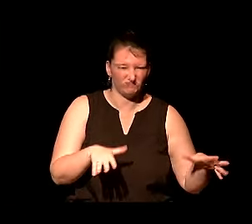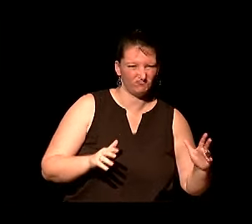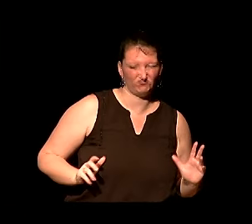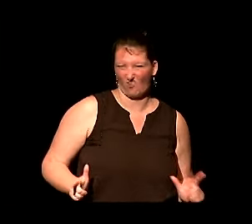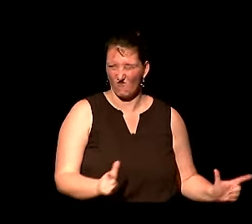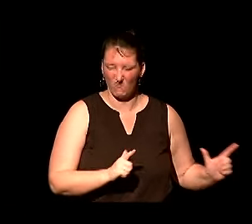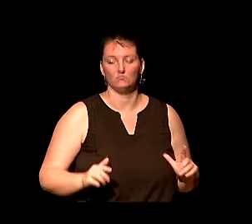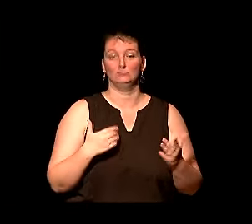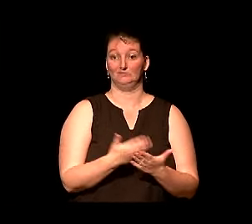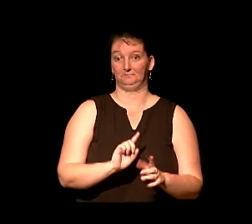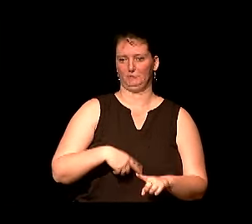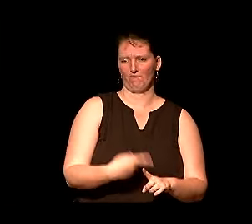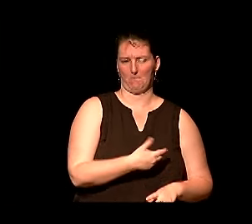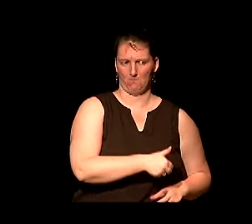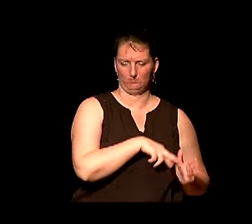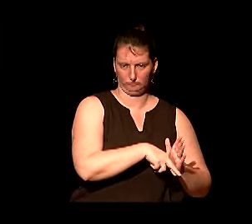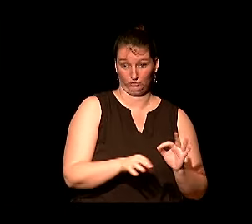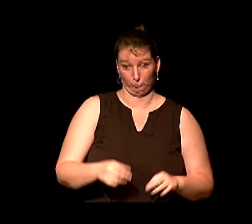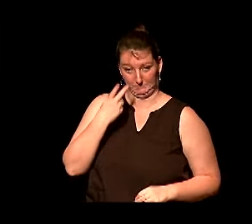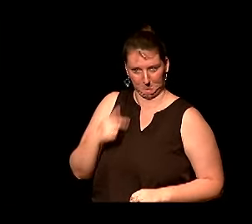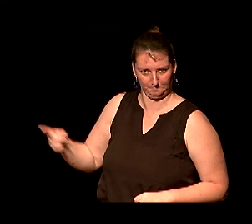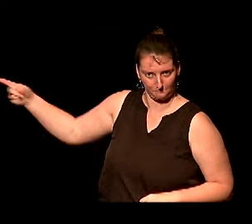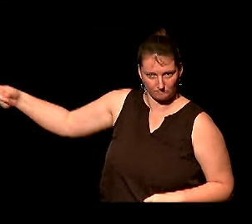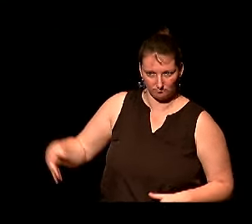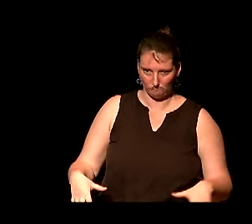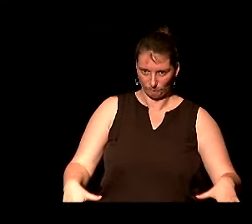pose ici parmi sa collection.